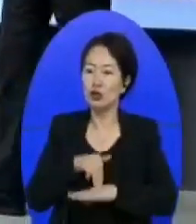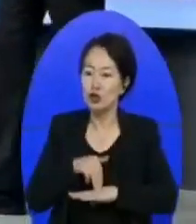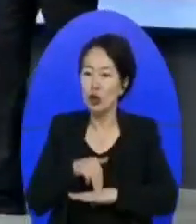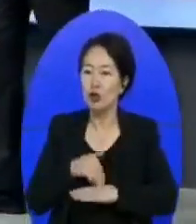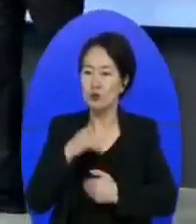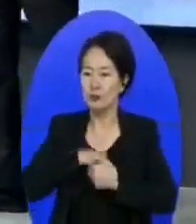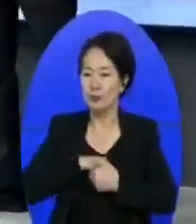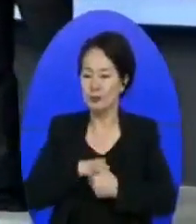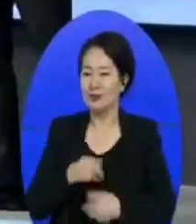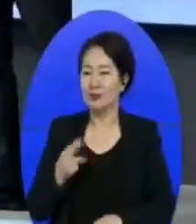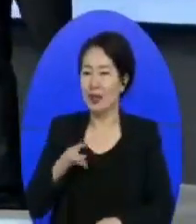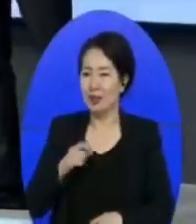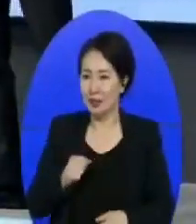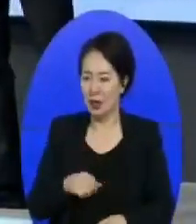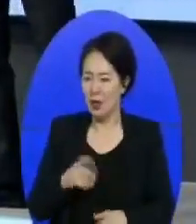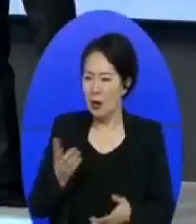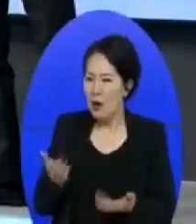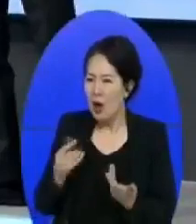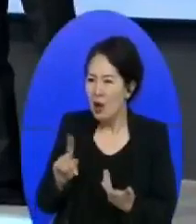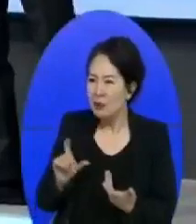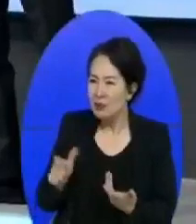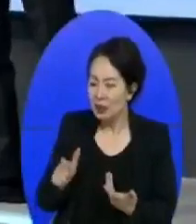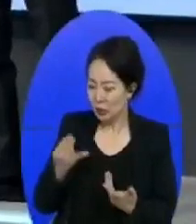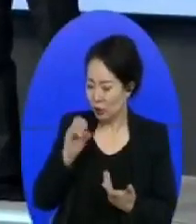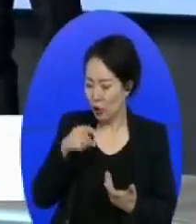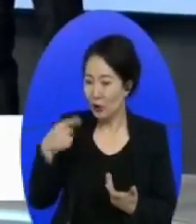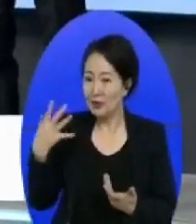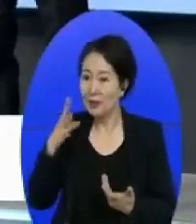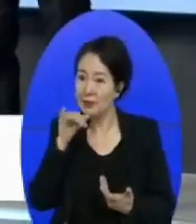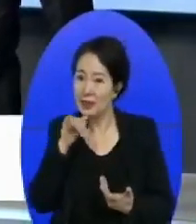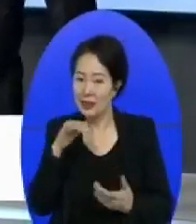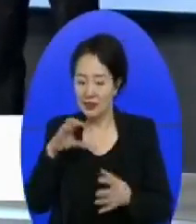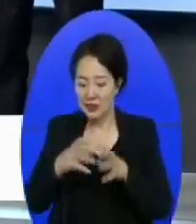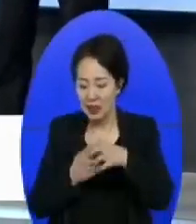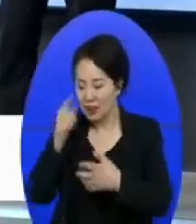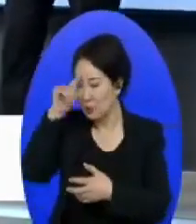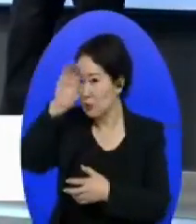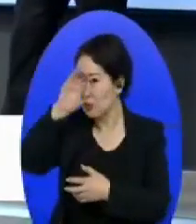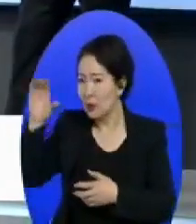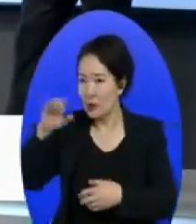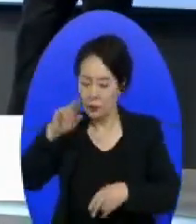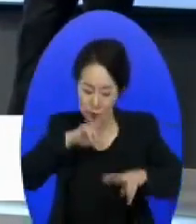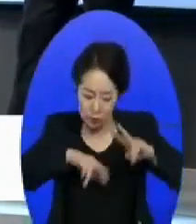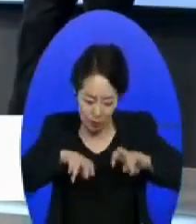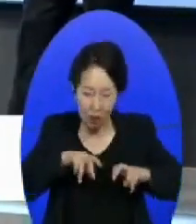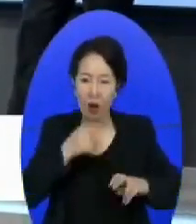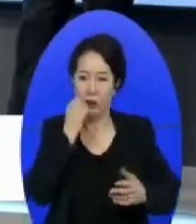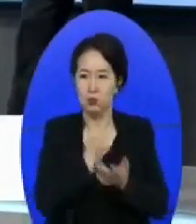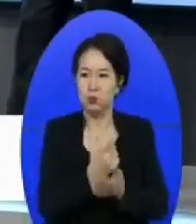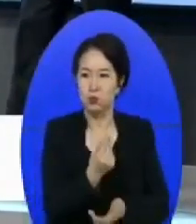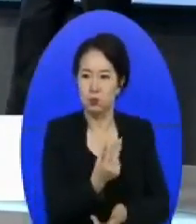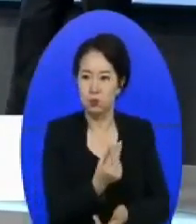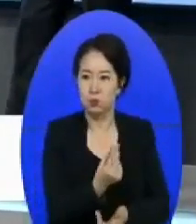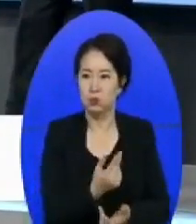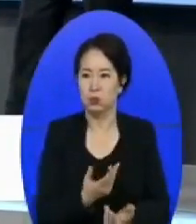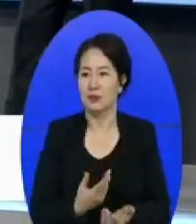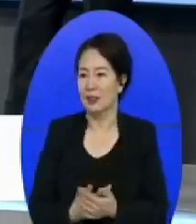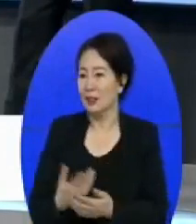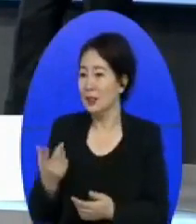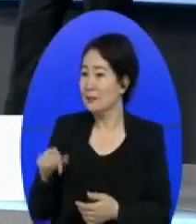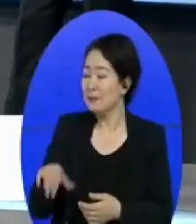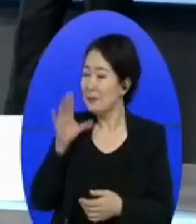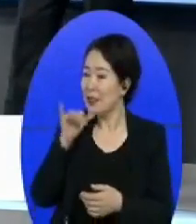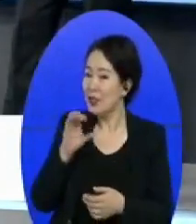За яагаад хамгийн эмзэг үеийг тэгээс 5 нас гэдэг юм бэ гэхээр Дэлхийн эрүүл мэндийн байгууллагын гаргасан судалгаагаар энэ маань батлагдсан. За өөрөөр хэлэх юм бол яг энэ